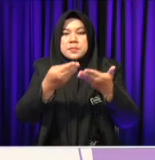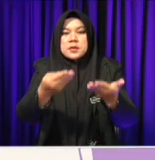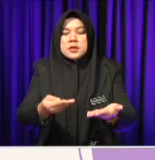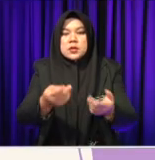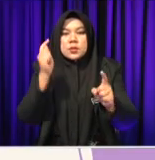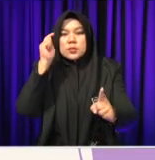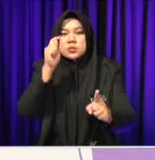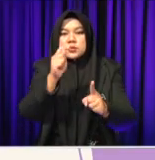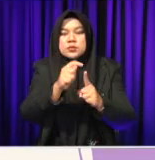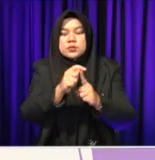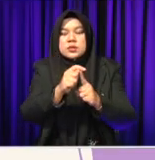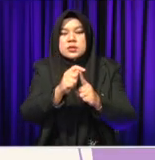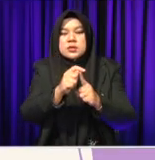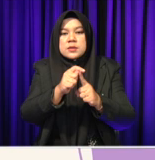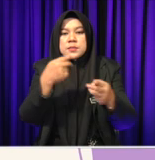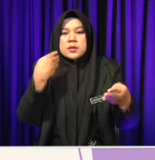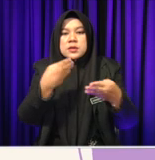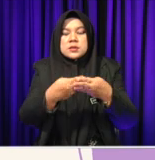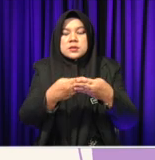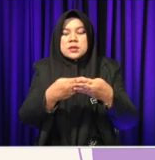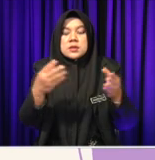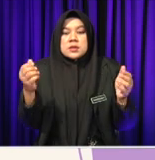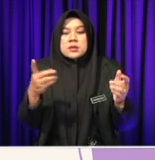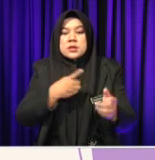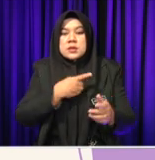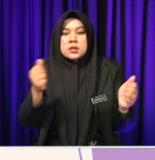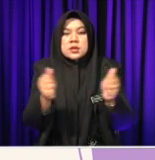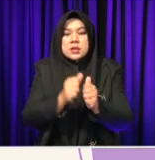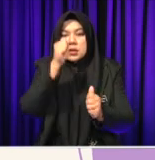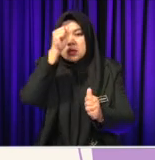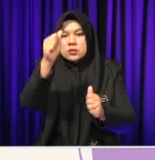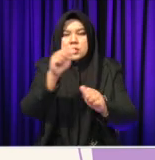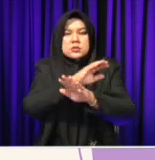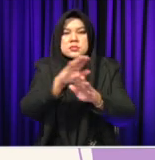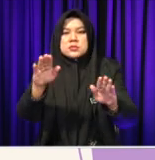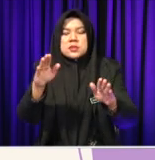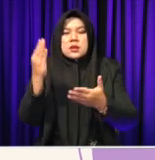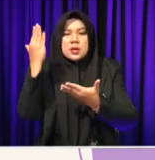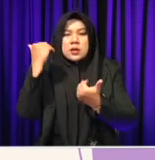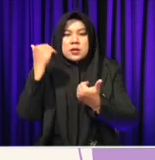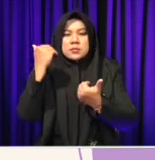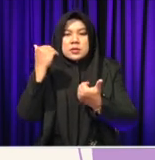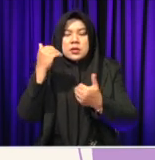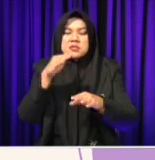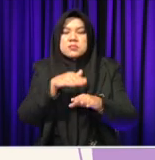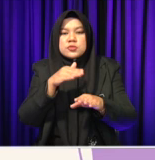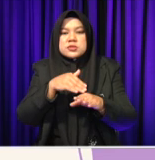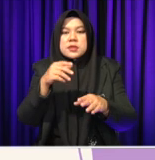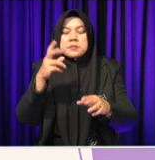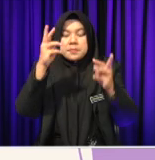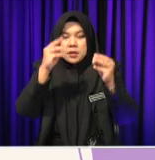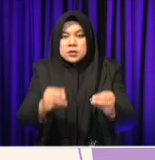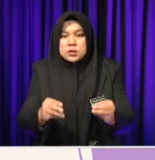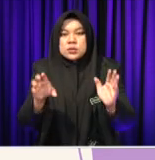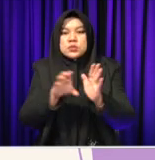tujuan mendekatkan diri kepada Allah semata-mata tanpa mengharapkan pujian manusia ah contohnya memberikan